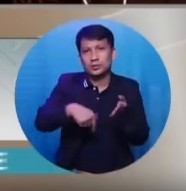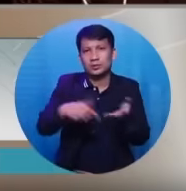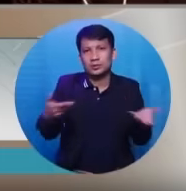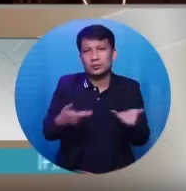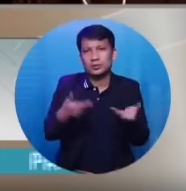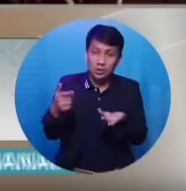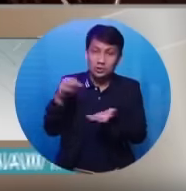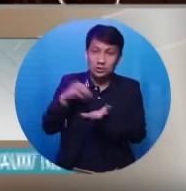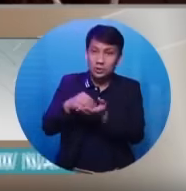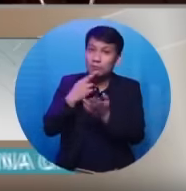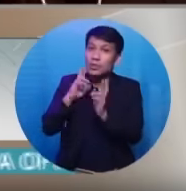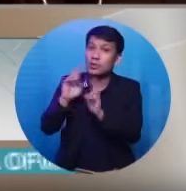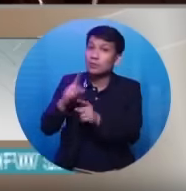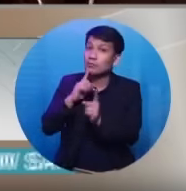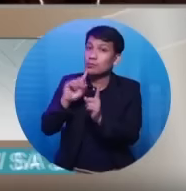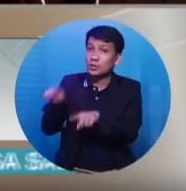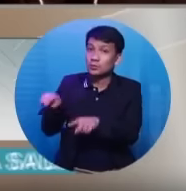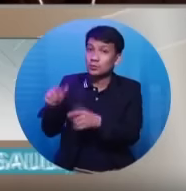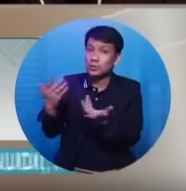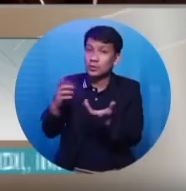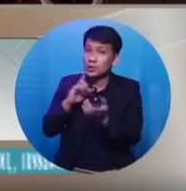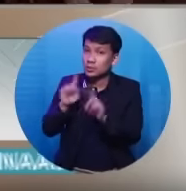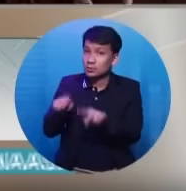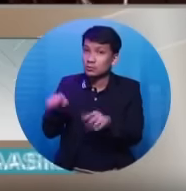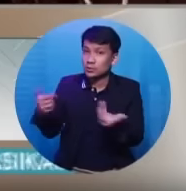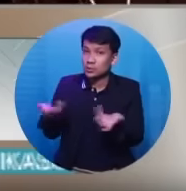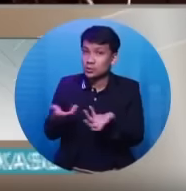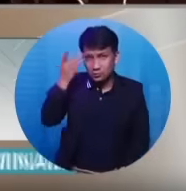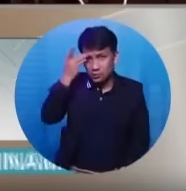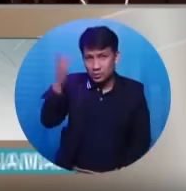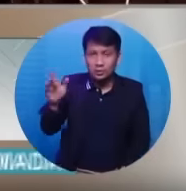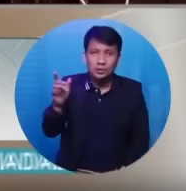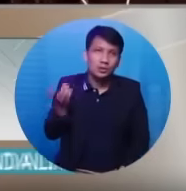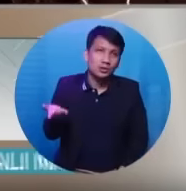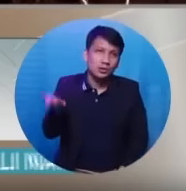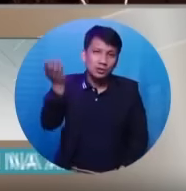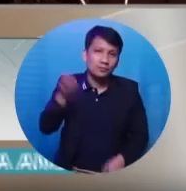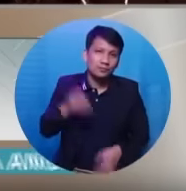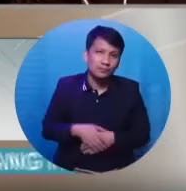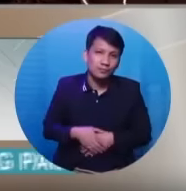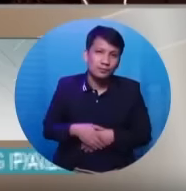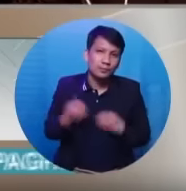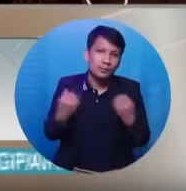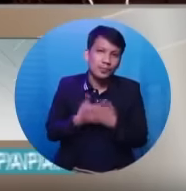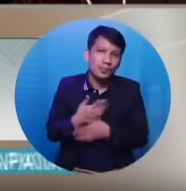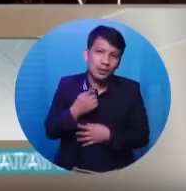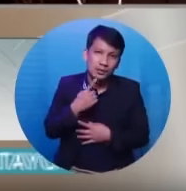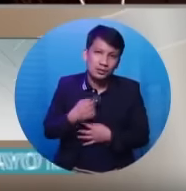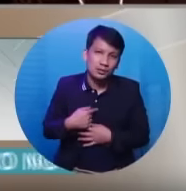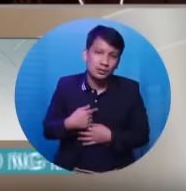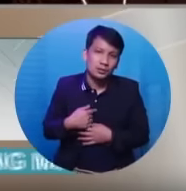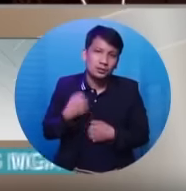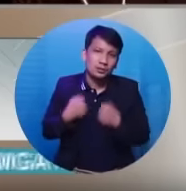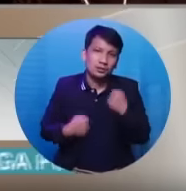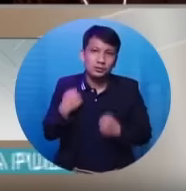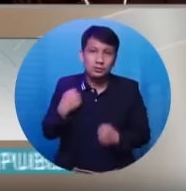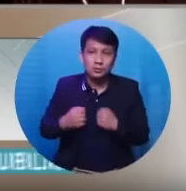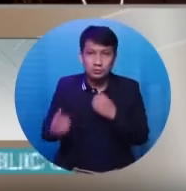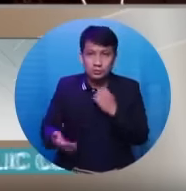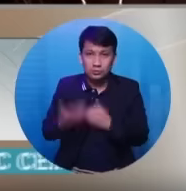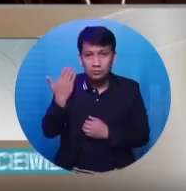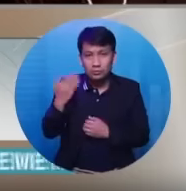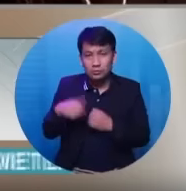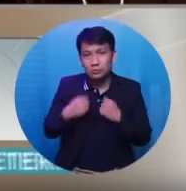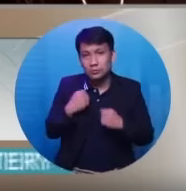Little Baguio. Mabuti naman itong si Ma'am Gretchen. Alam niya yung ginagawa niya. Sir Raffy, natatakot po ako kasi nagja-jogging po ako every morning.